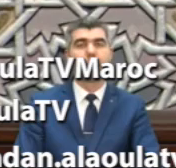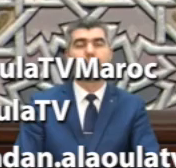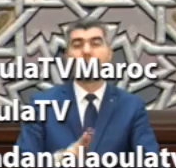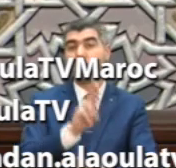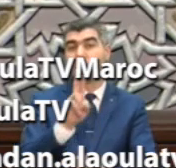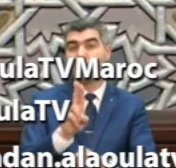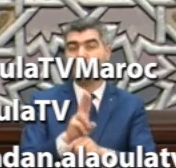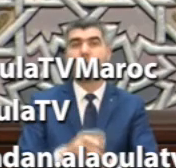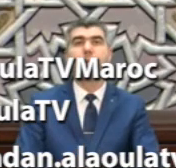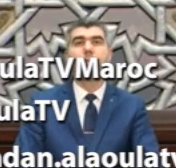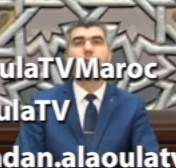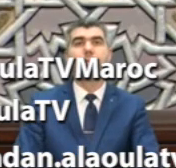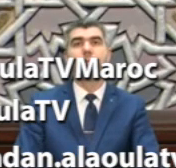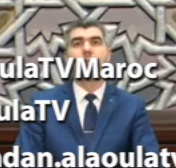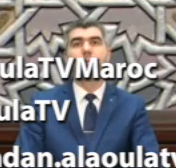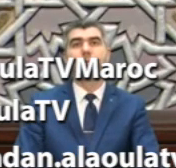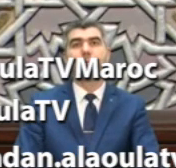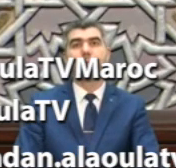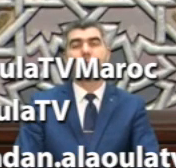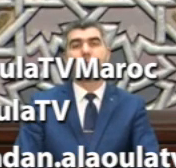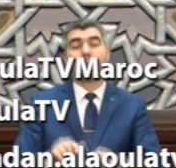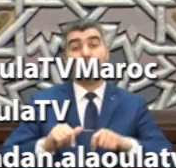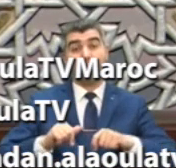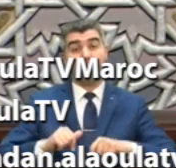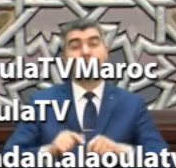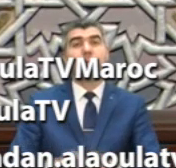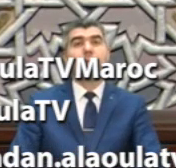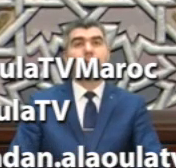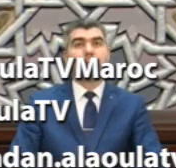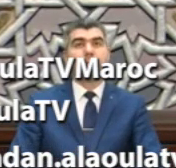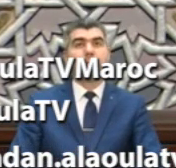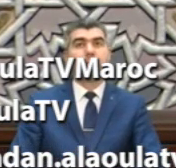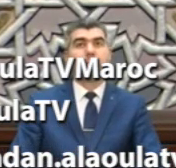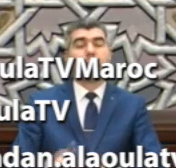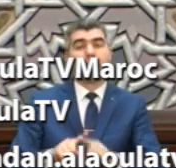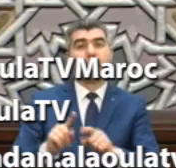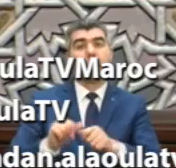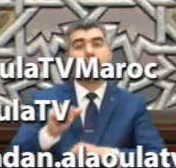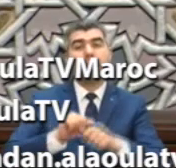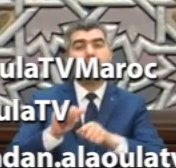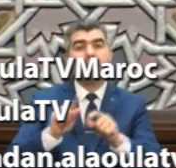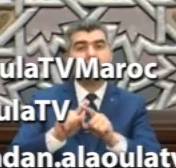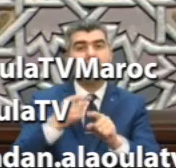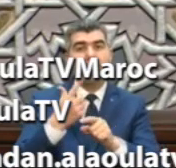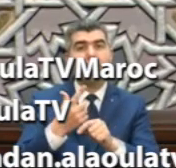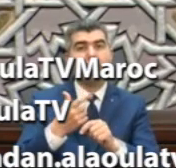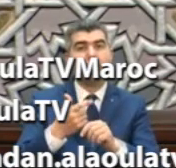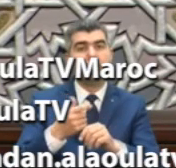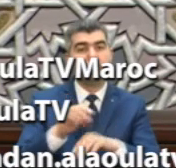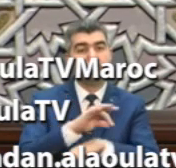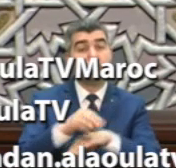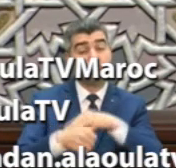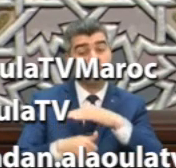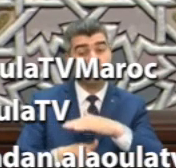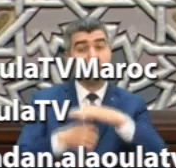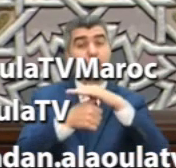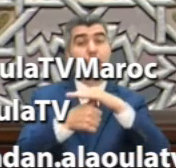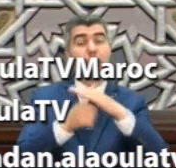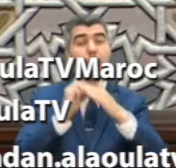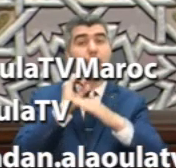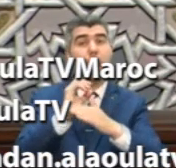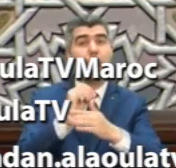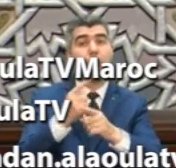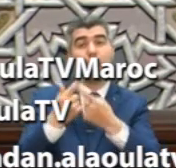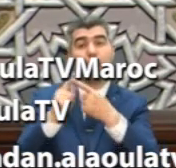سؤال آخر للسيد الوزير حول مراجعة منظومة التعيين في مناصب المسؤولية